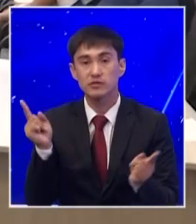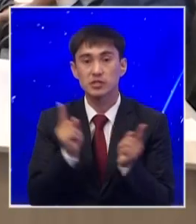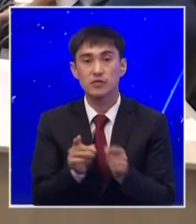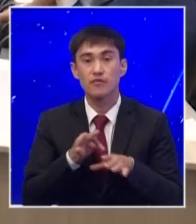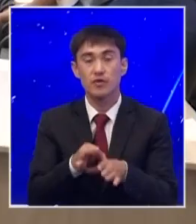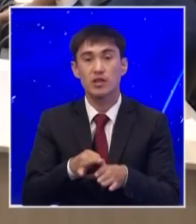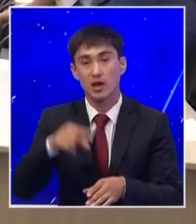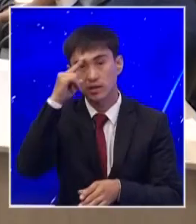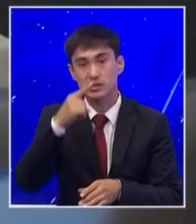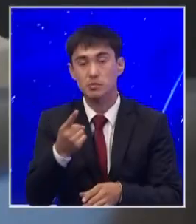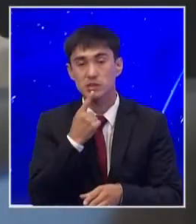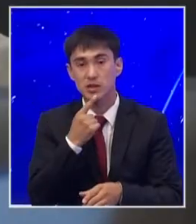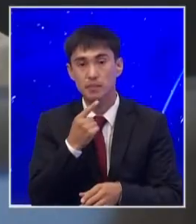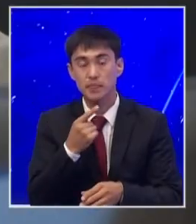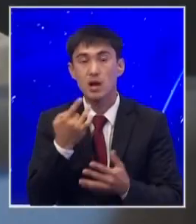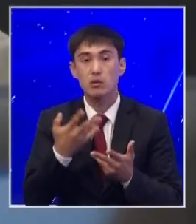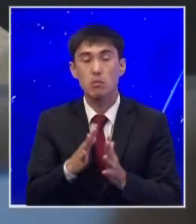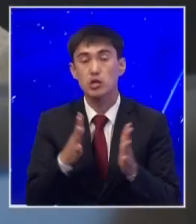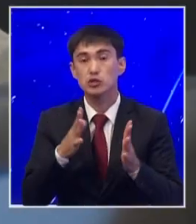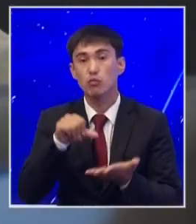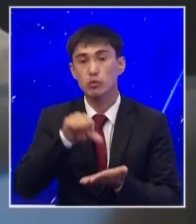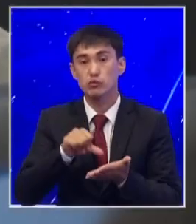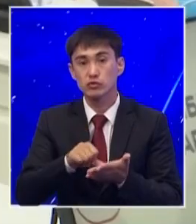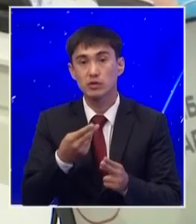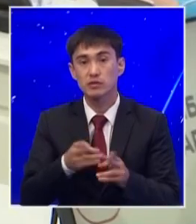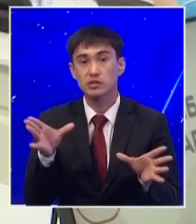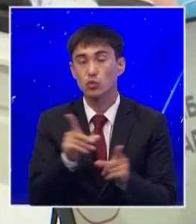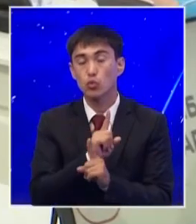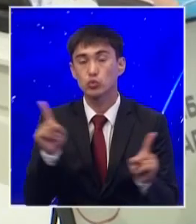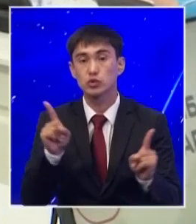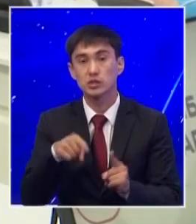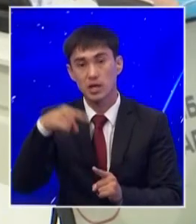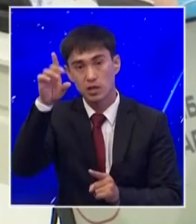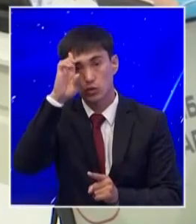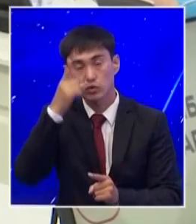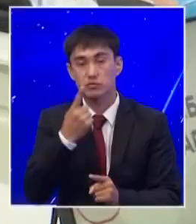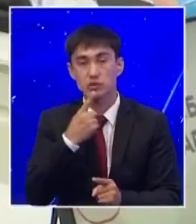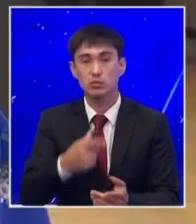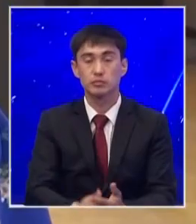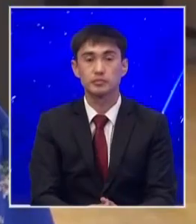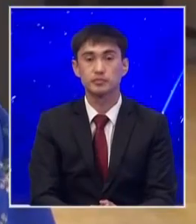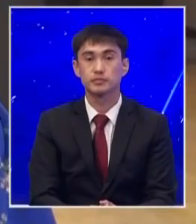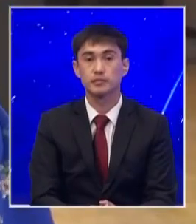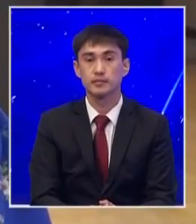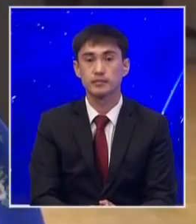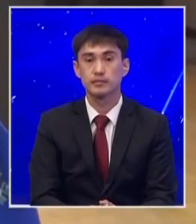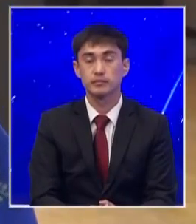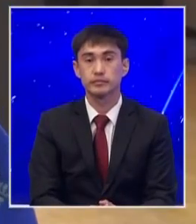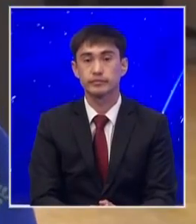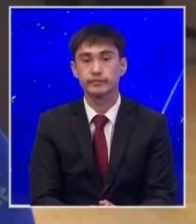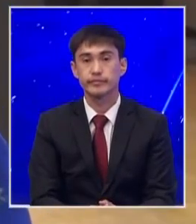велась в основном на казахском языке, поскольку большинство присутствовавших в совершенстве владеют государственным языком.